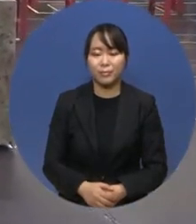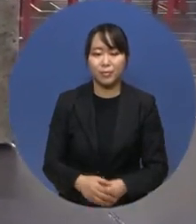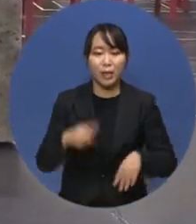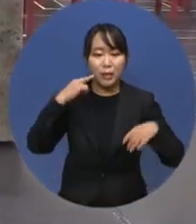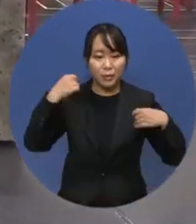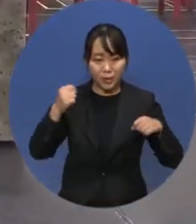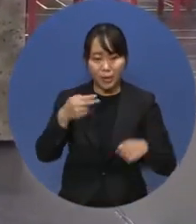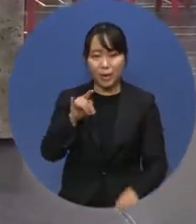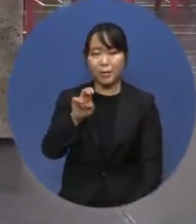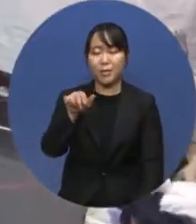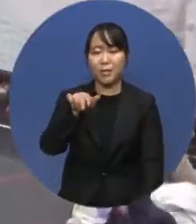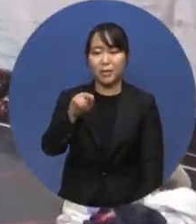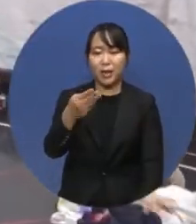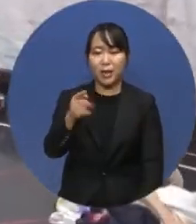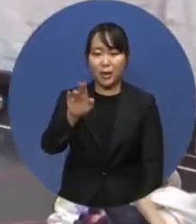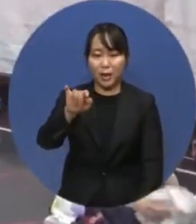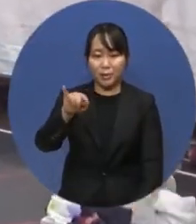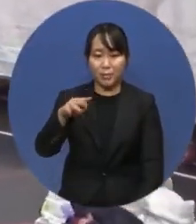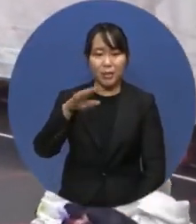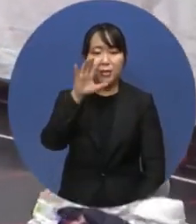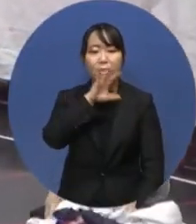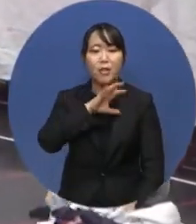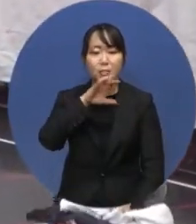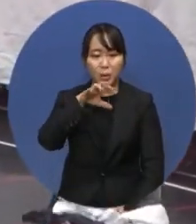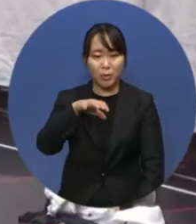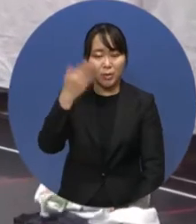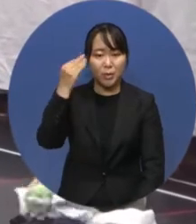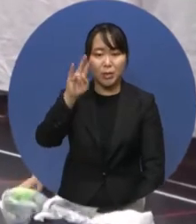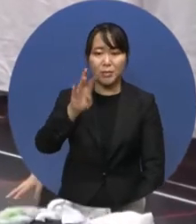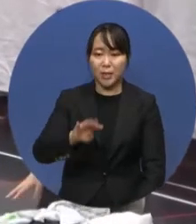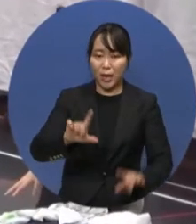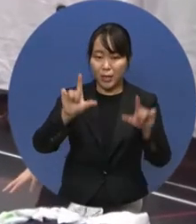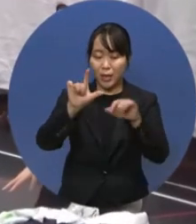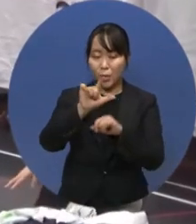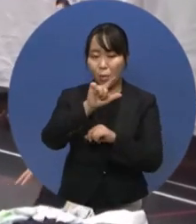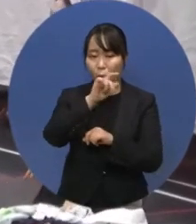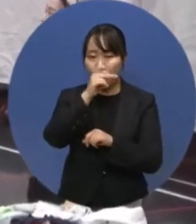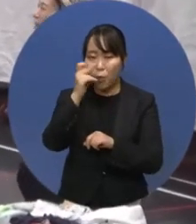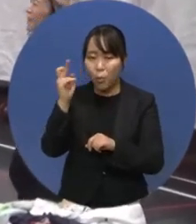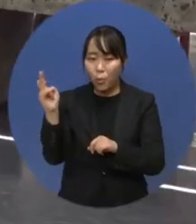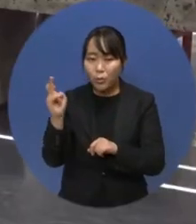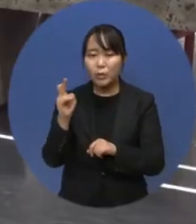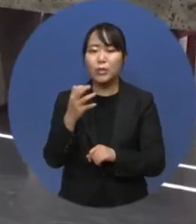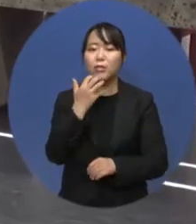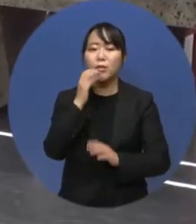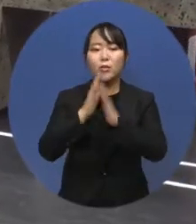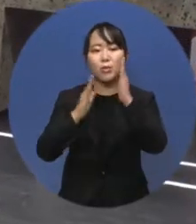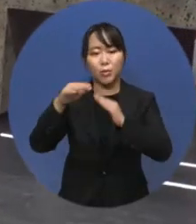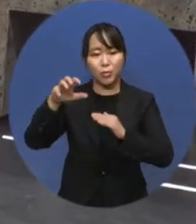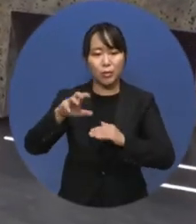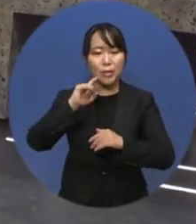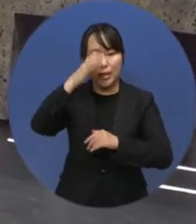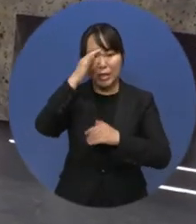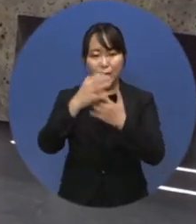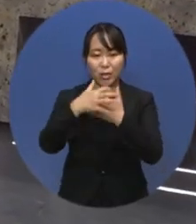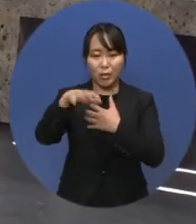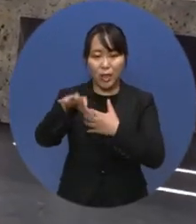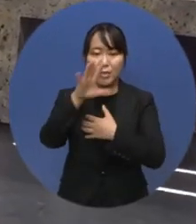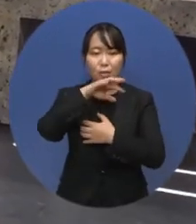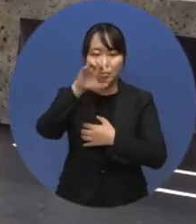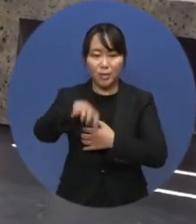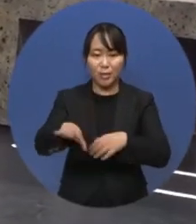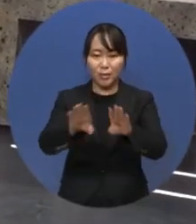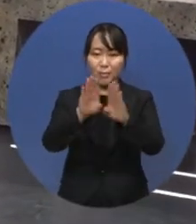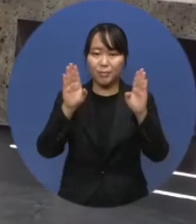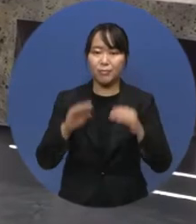연극 레미제라블 연습 현장 공개가 지난 24일 오후 서울 서초동 예술의 전당 연습실에서